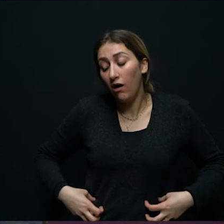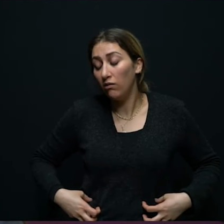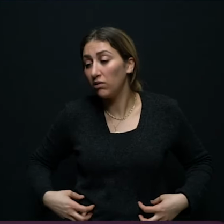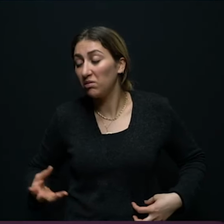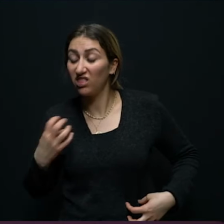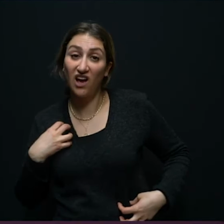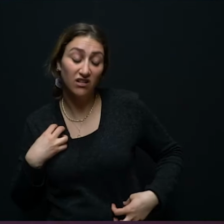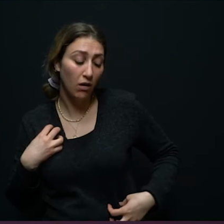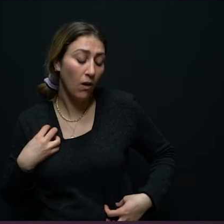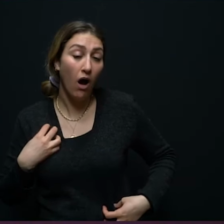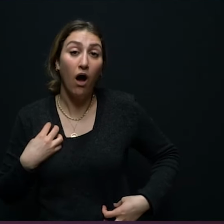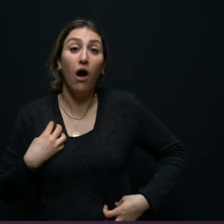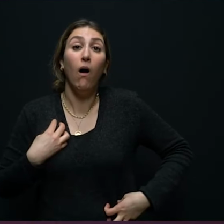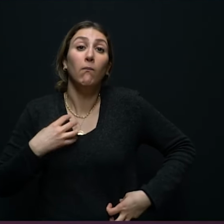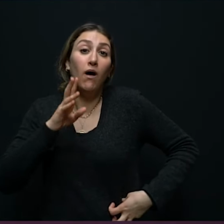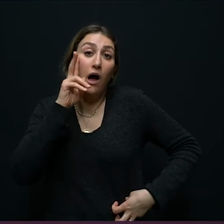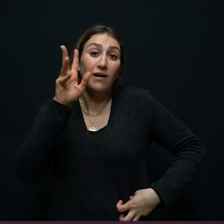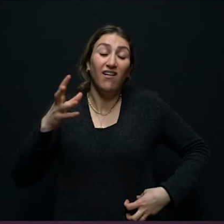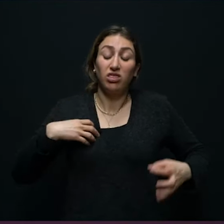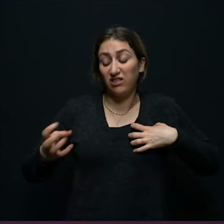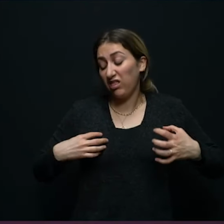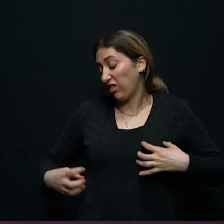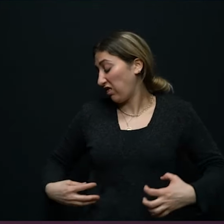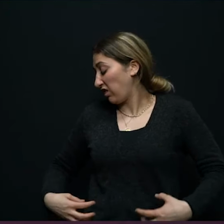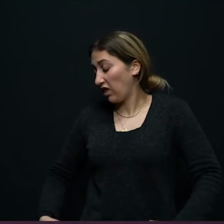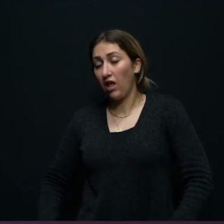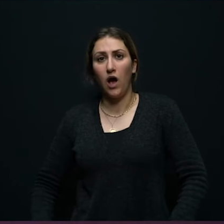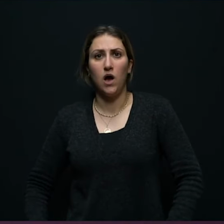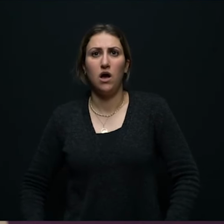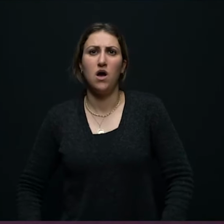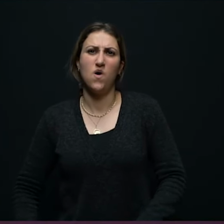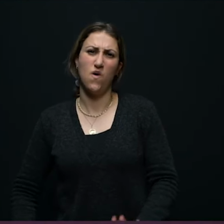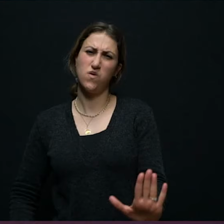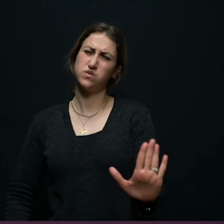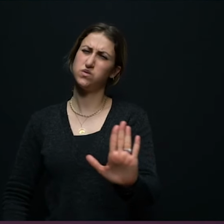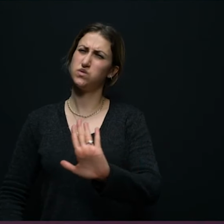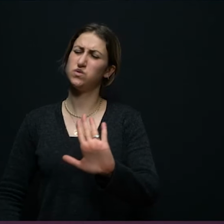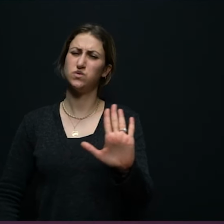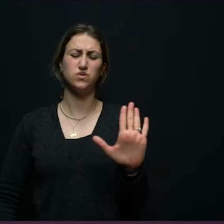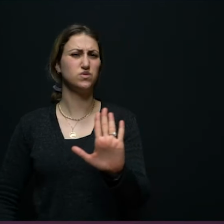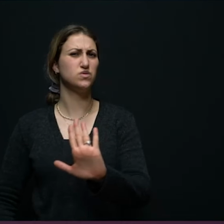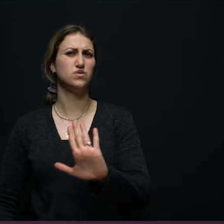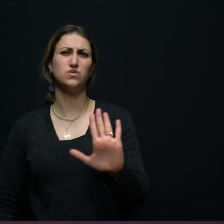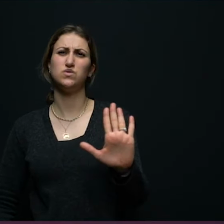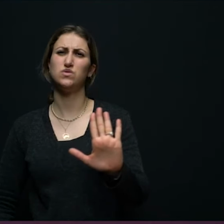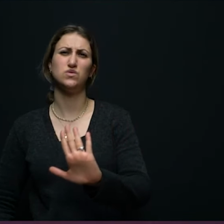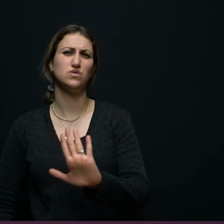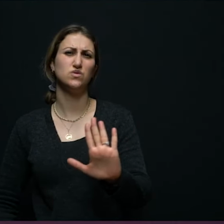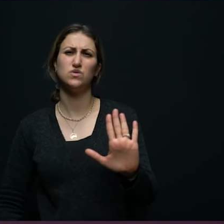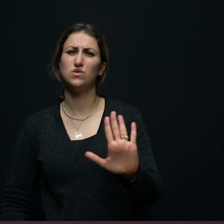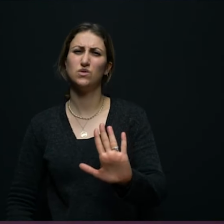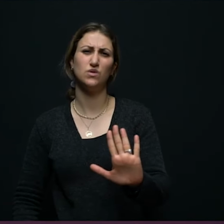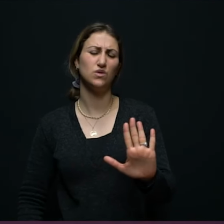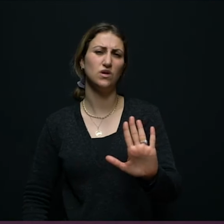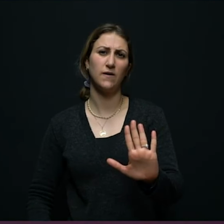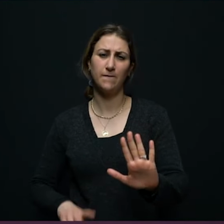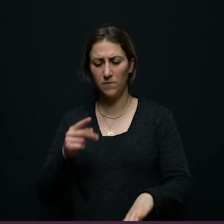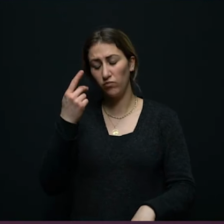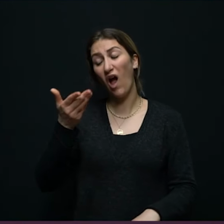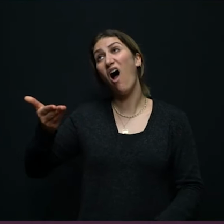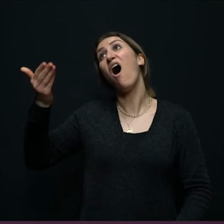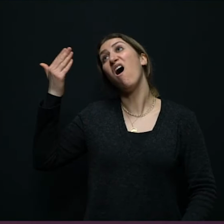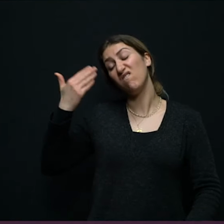oui oui un jour j'ai eue elle était toute neuve cette robe cette robe de justice elle était impeccable mais bon c'est vrai